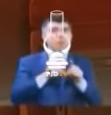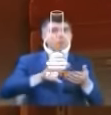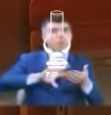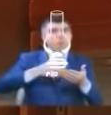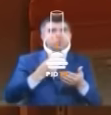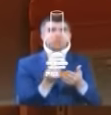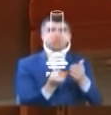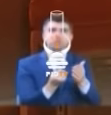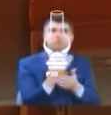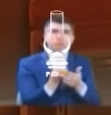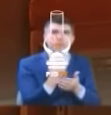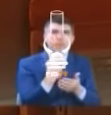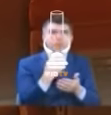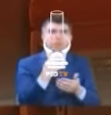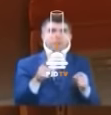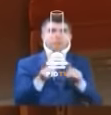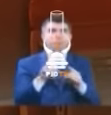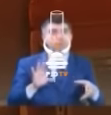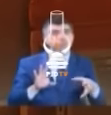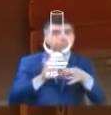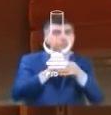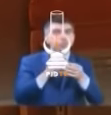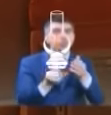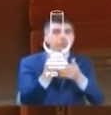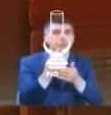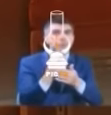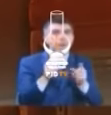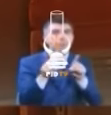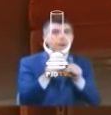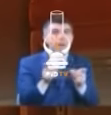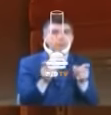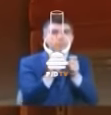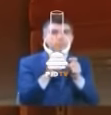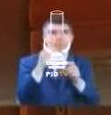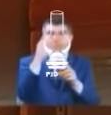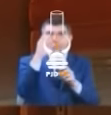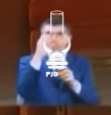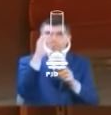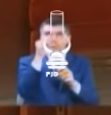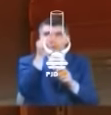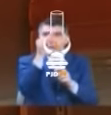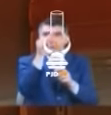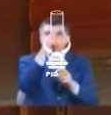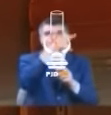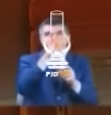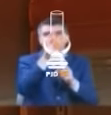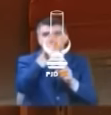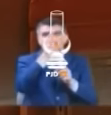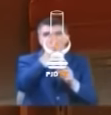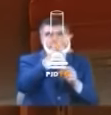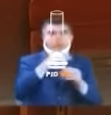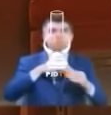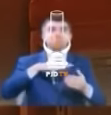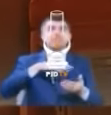بالتكنولوجيا، بالمناسبه كنشكركم من الصفقه مرت، وان شاء الله نتمنوا باش نعموا الرادارات، والان في حوار باش نديروا حتى داخل المدن لمواجهه